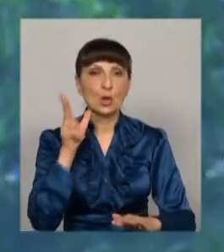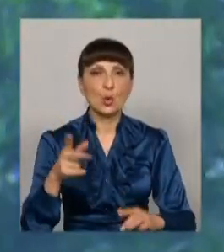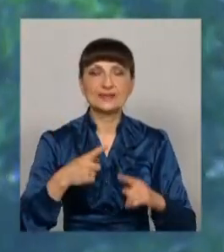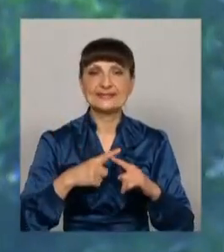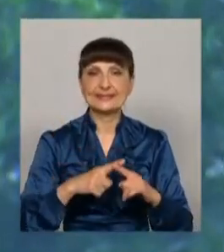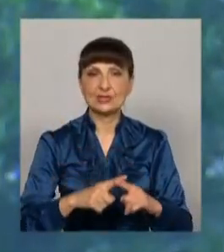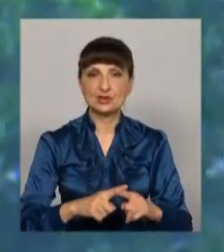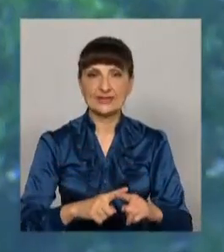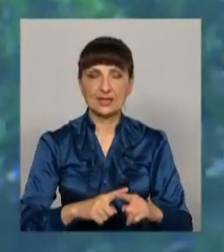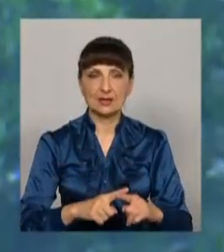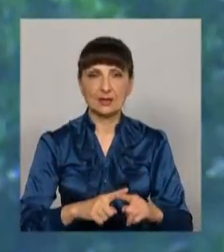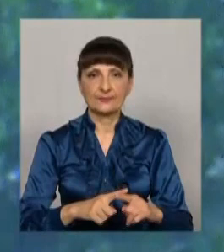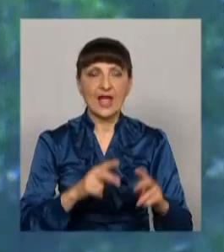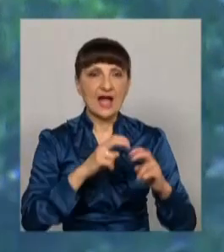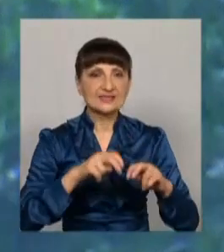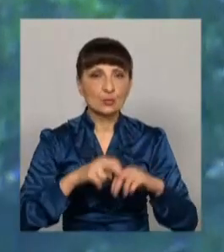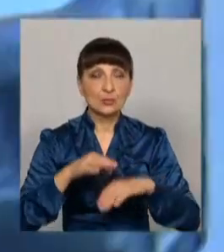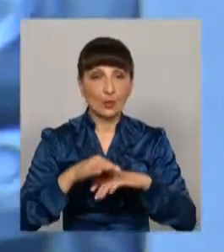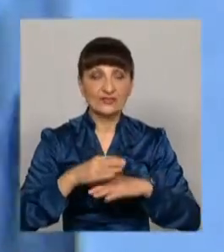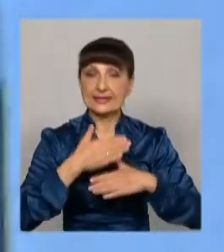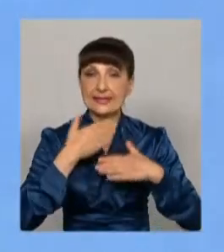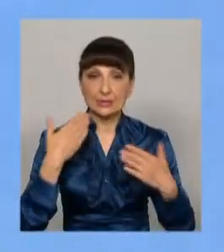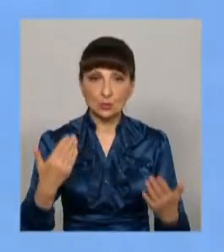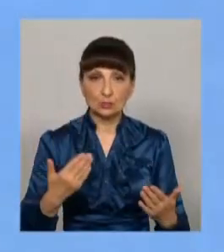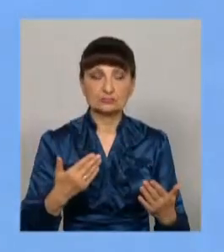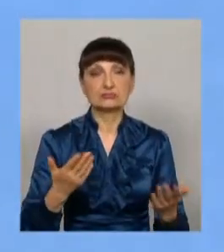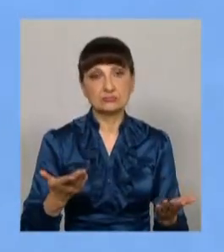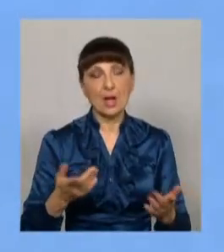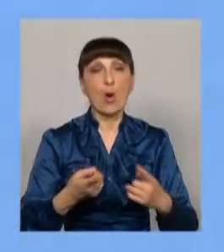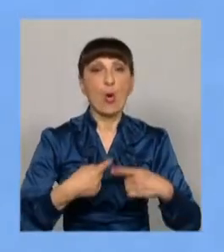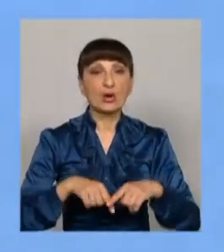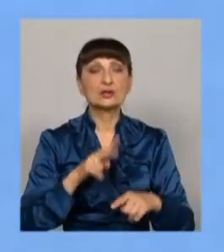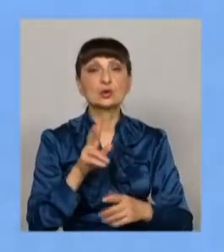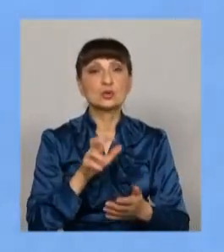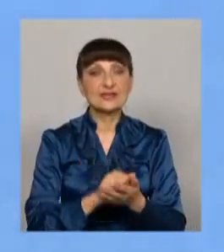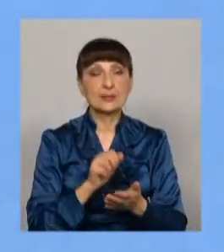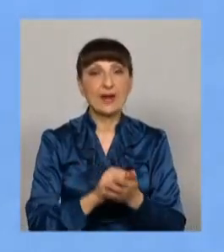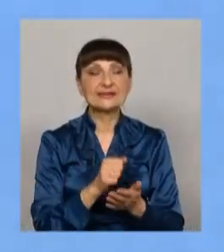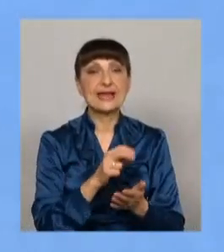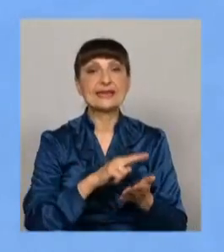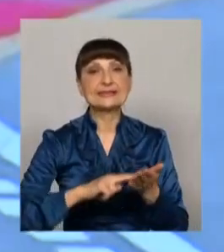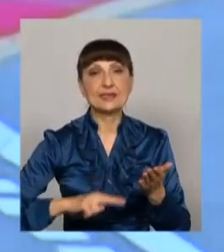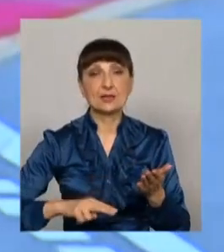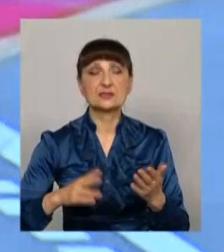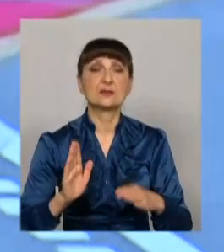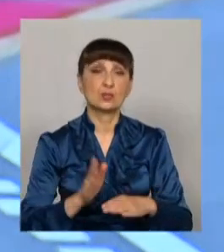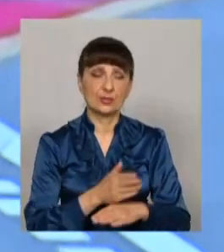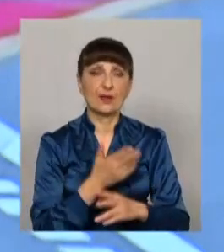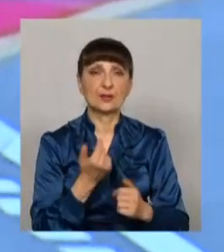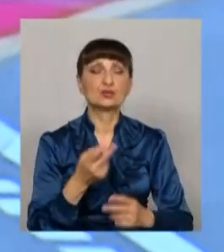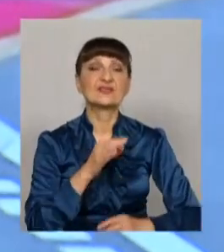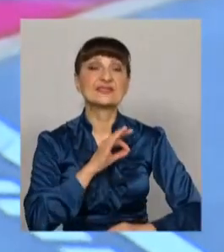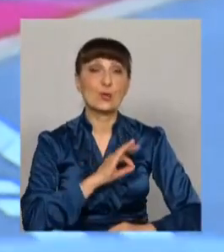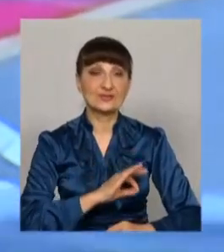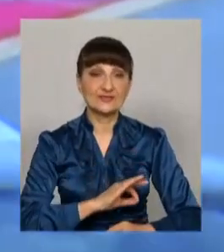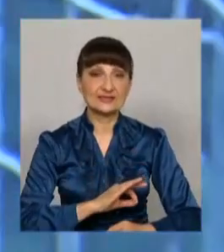технический этот осмотр не проведен, то есть органы, которые занимаются регистрацией, их снимают. То есть надо воспользоваться